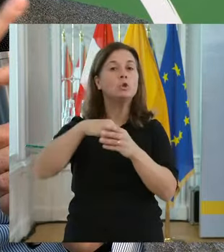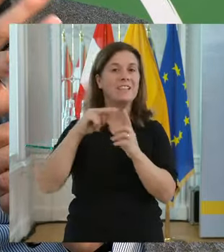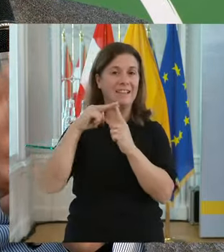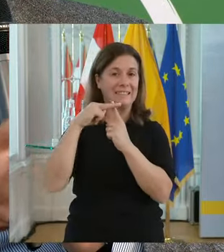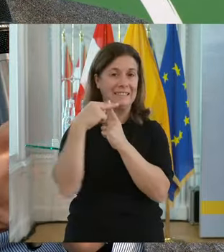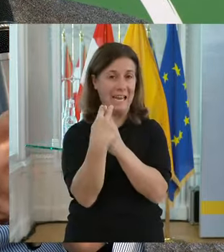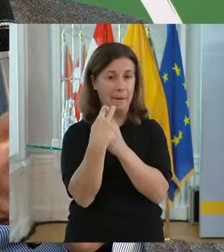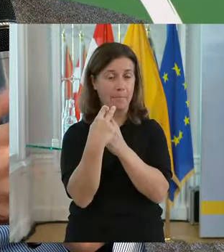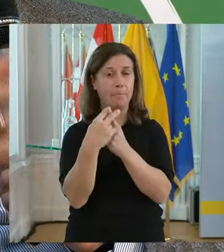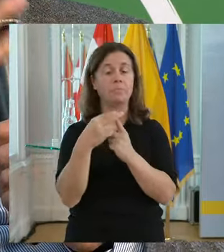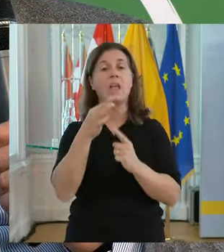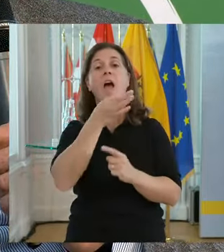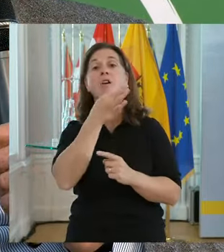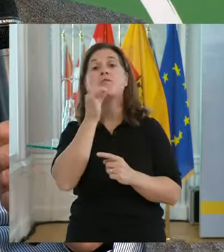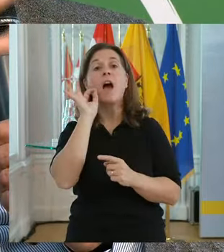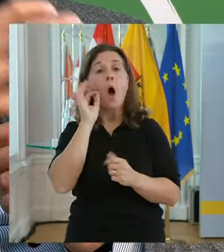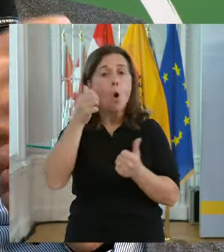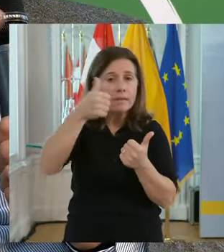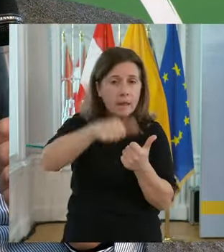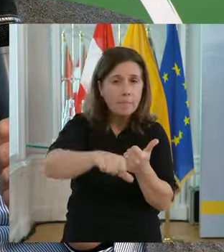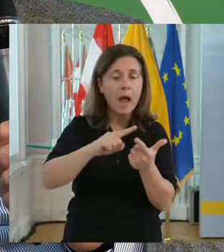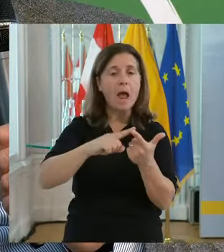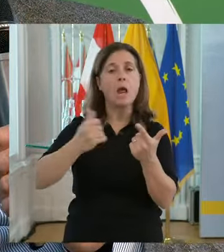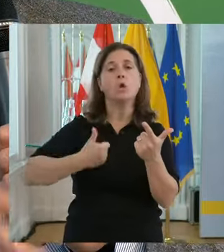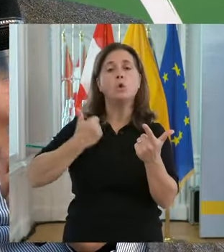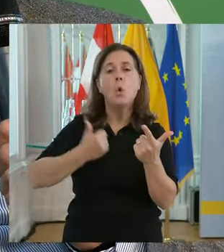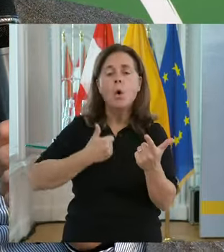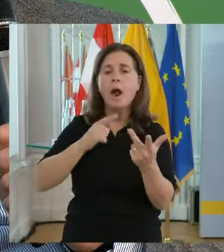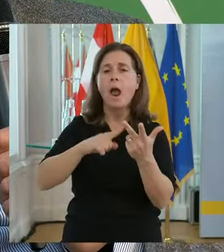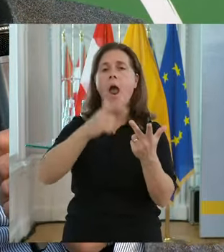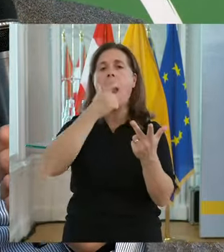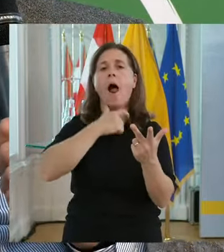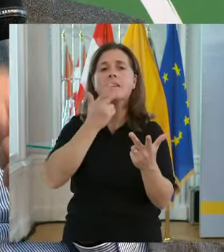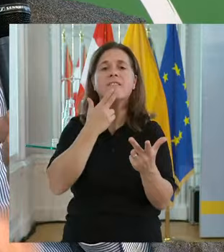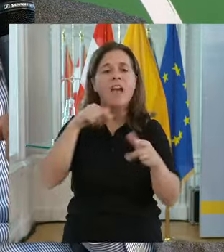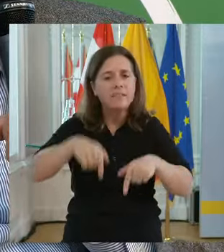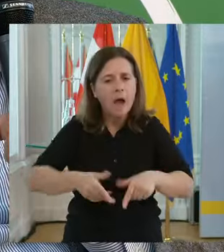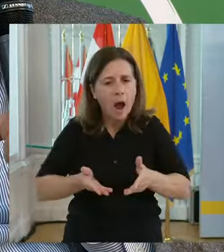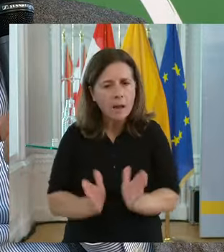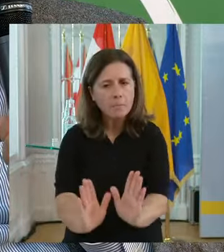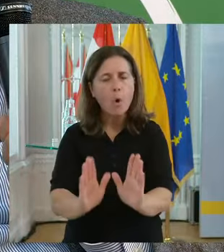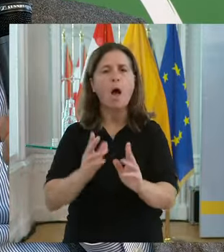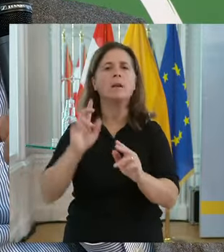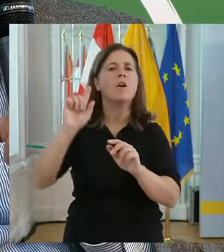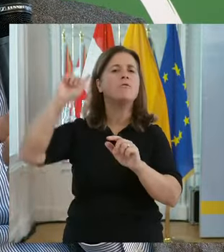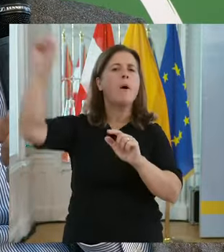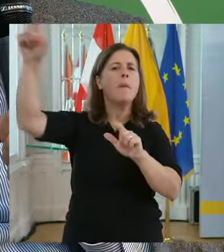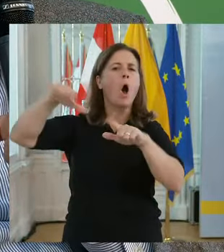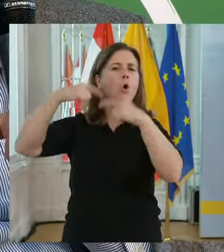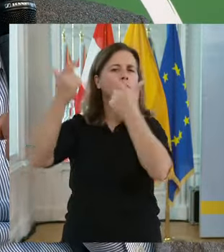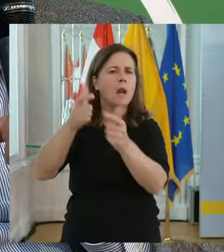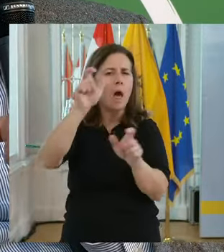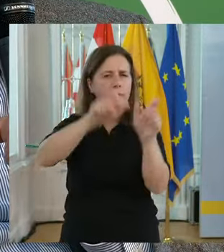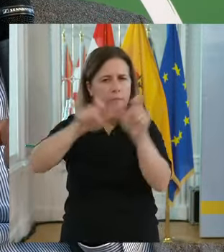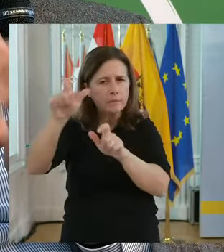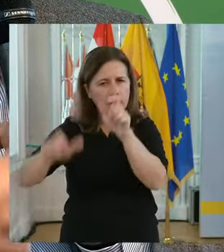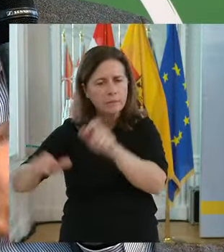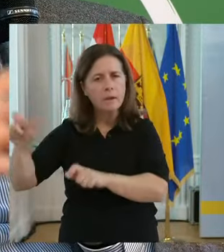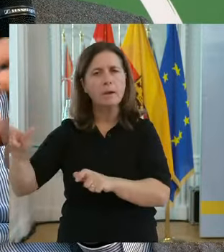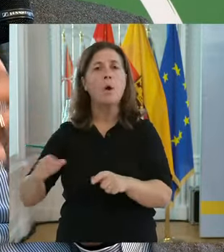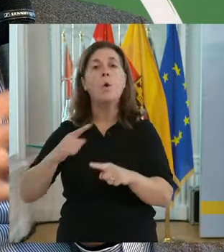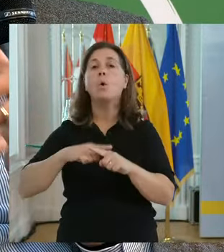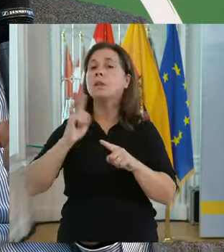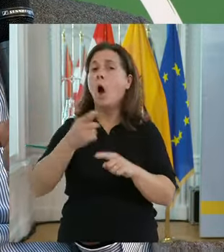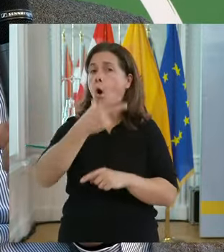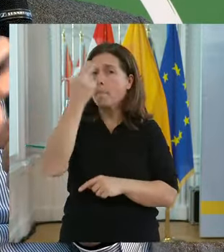da sind Frauen auch wichtig, jung und alt, Leute, die hier geboren sind, die aus dem Ausland kommen, und